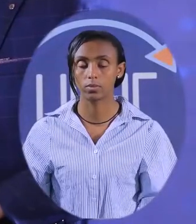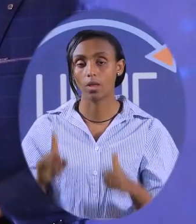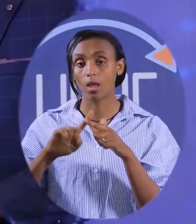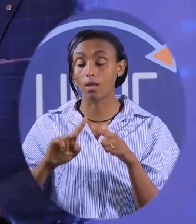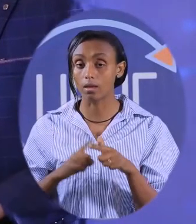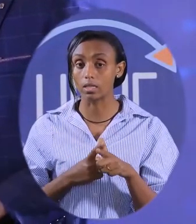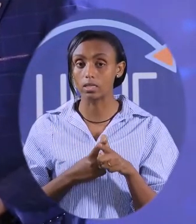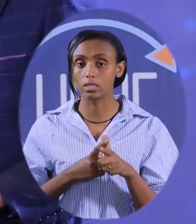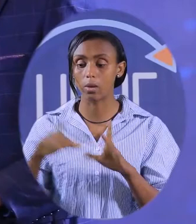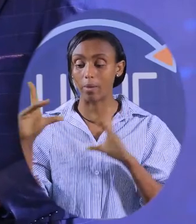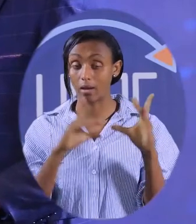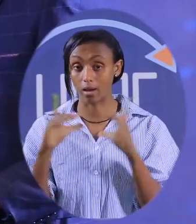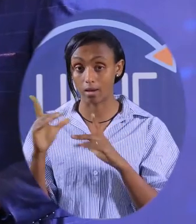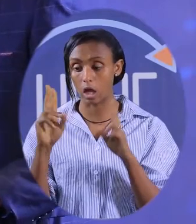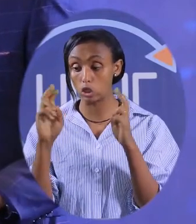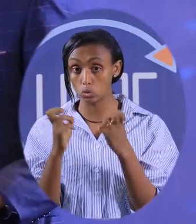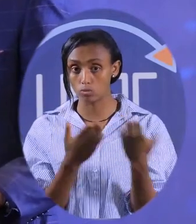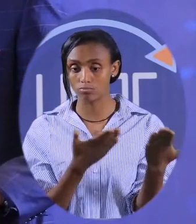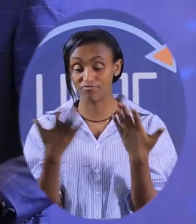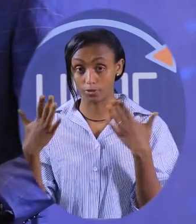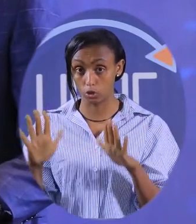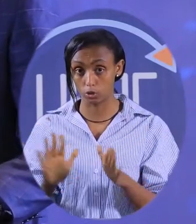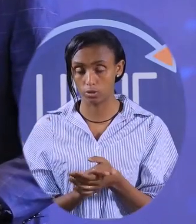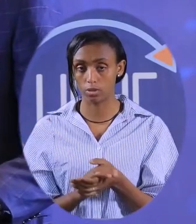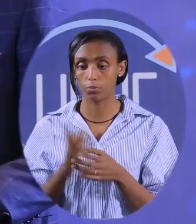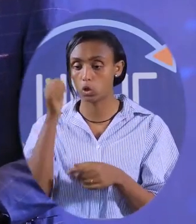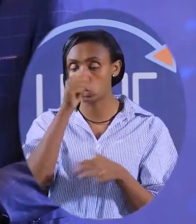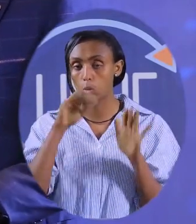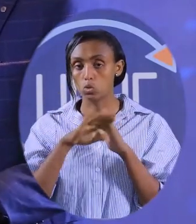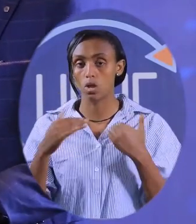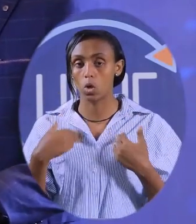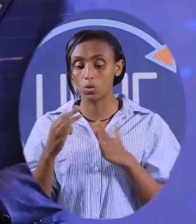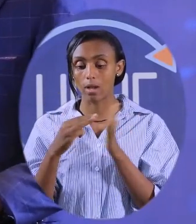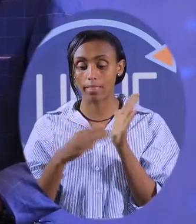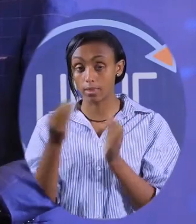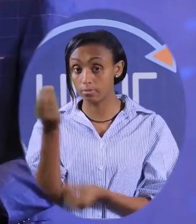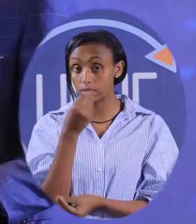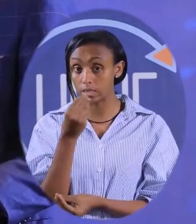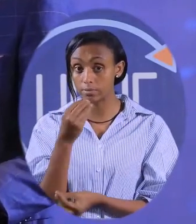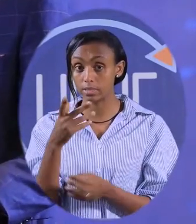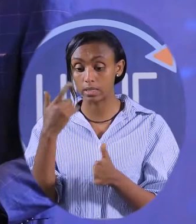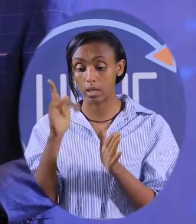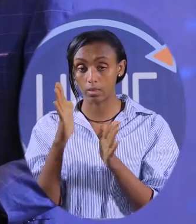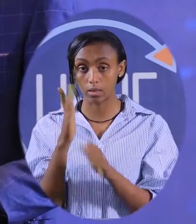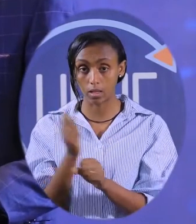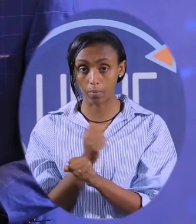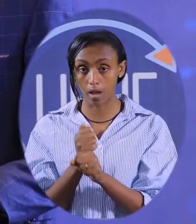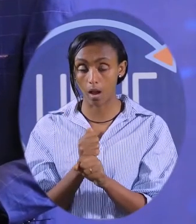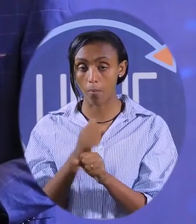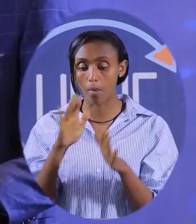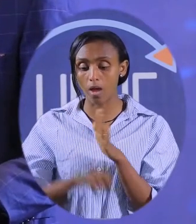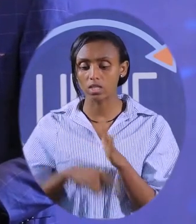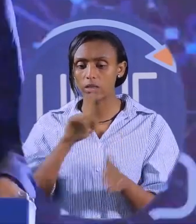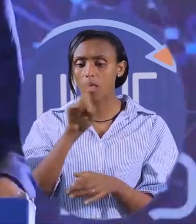እንግዲህ የመከራከሪያ ርዕሱ ተገልጿል። በኢትዮጵያ ላለው የሥርዓተ ምግብ ትግበራ ማነስ ተጠያቂው ማን